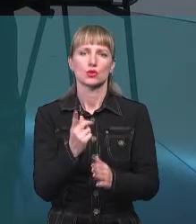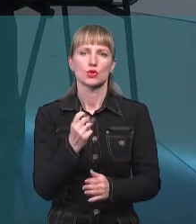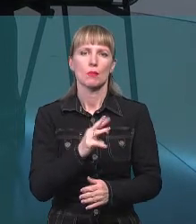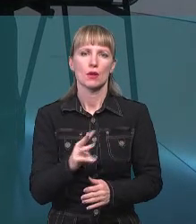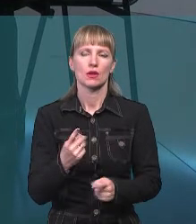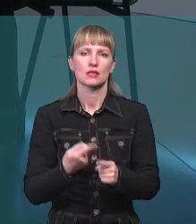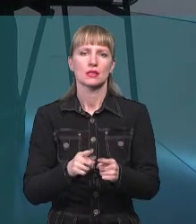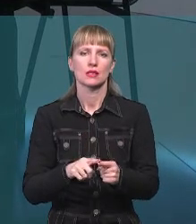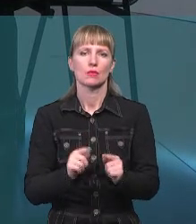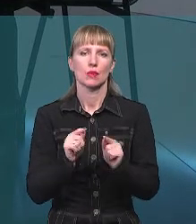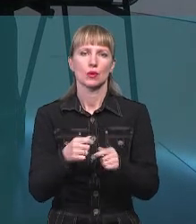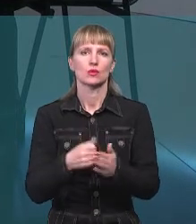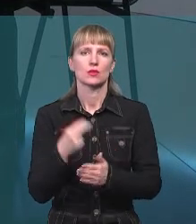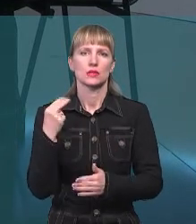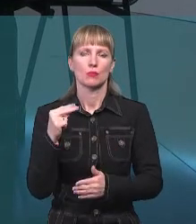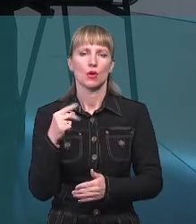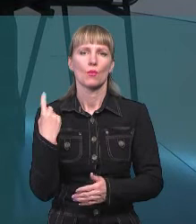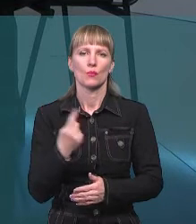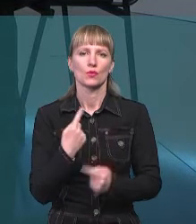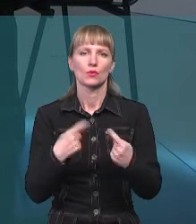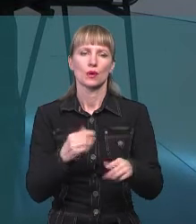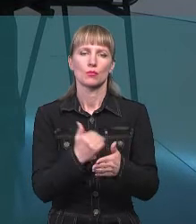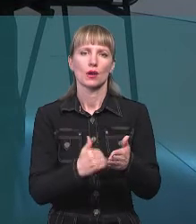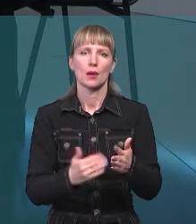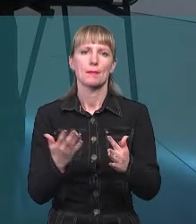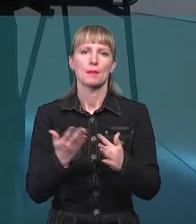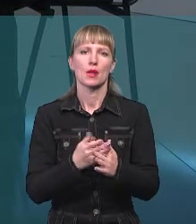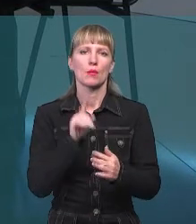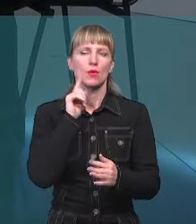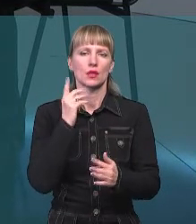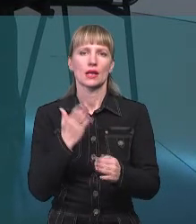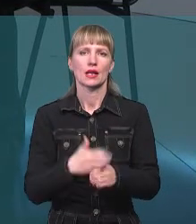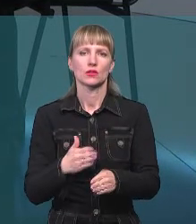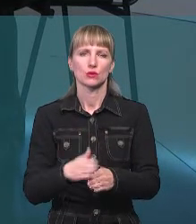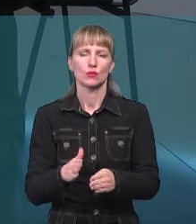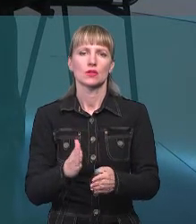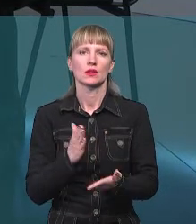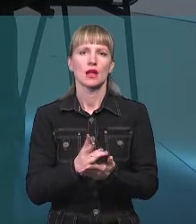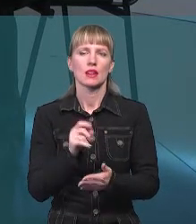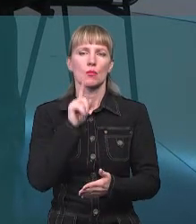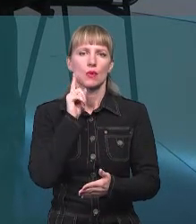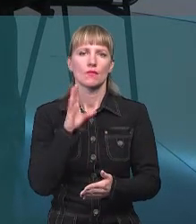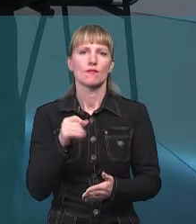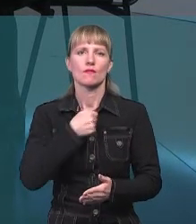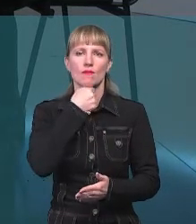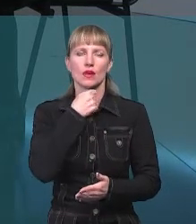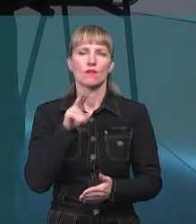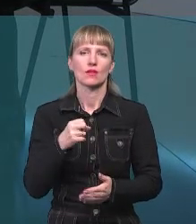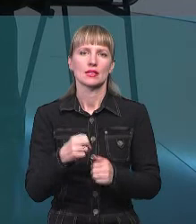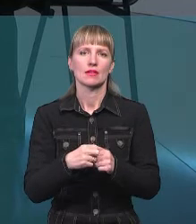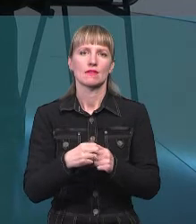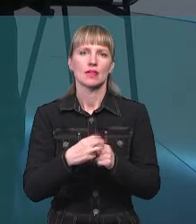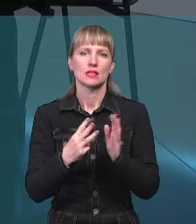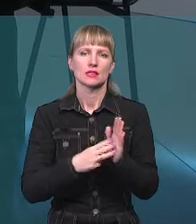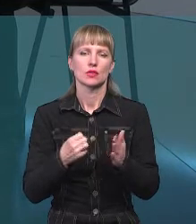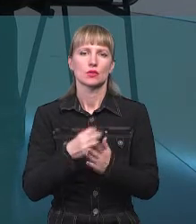них 4 потрапило до Запорізької області. Інша програма – пільгове молодіжне кредитування, розраховане на молодь віком від 18 до 35 років.